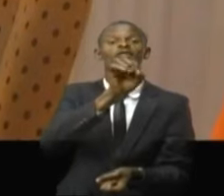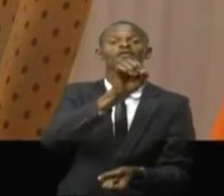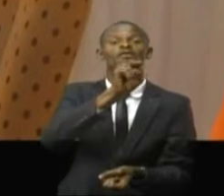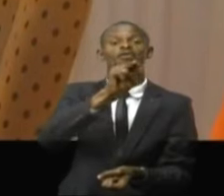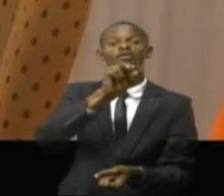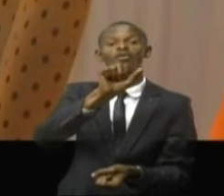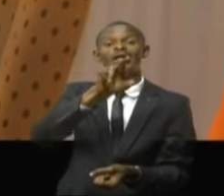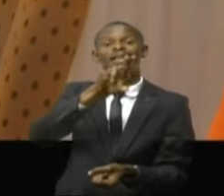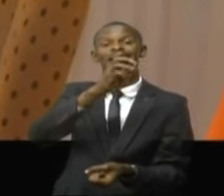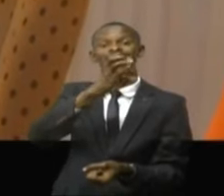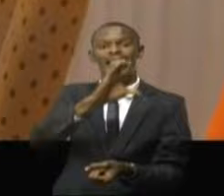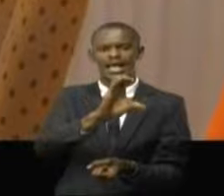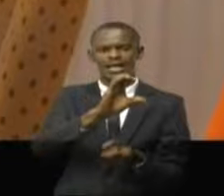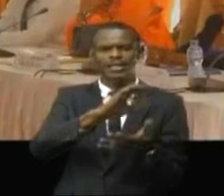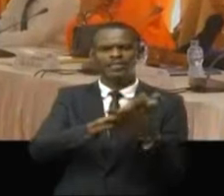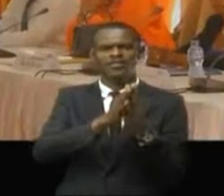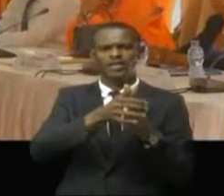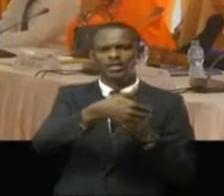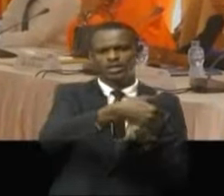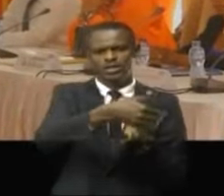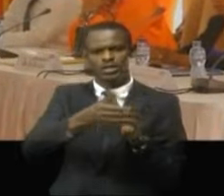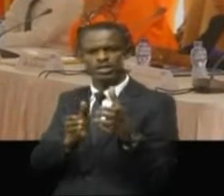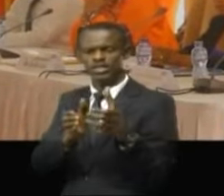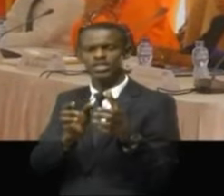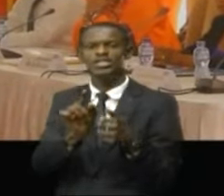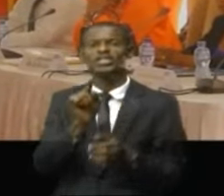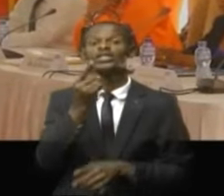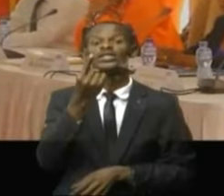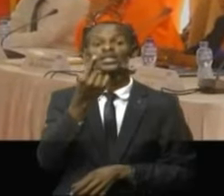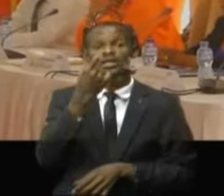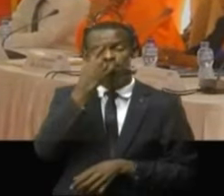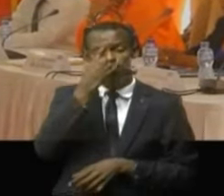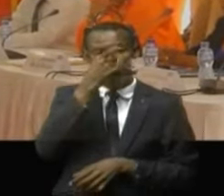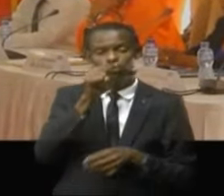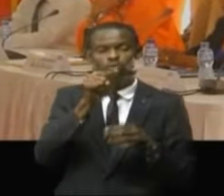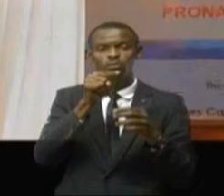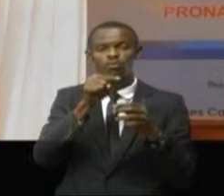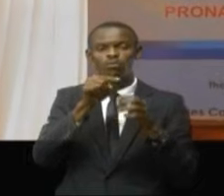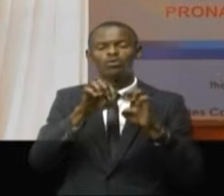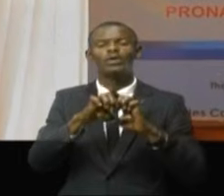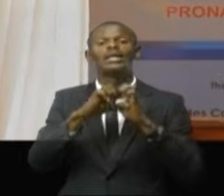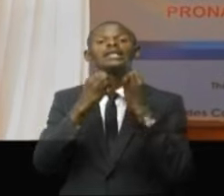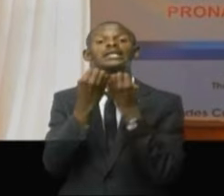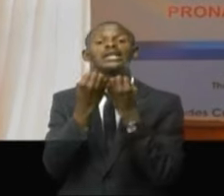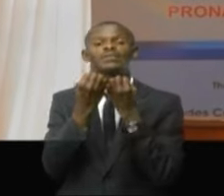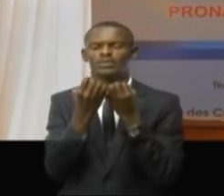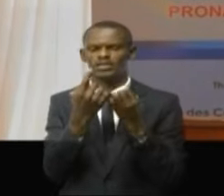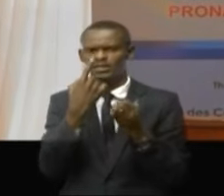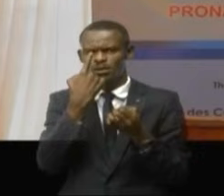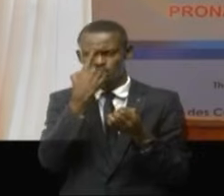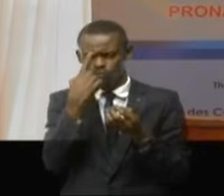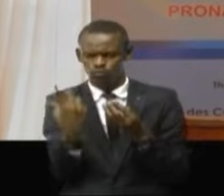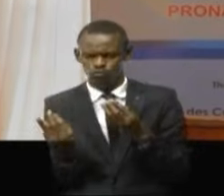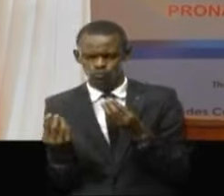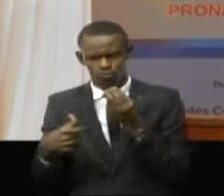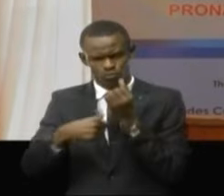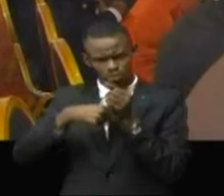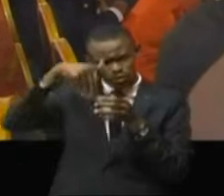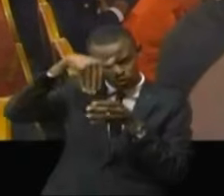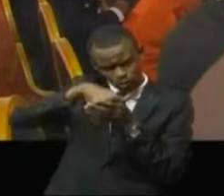capacités afin de garantir le succès du programme national de renforcement des capacités PRONAREC deuxième